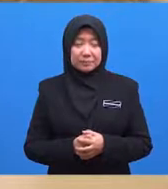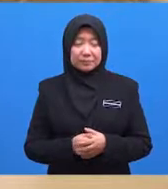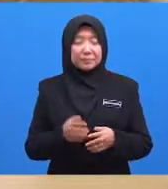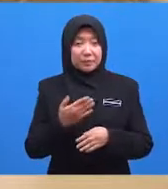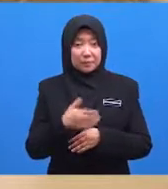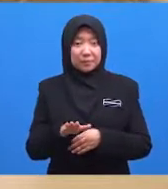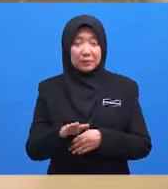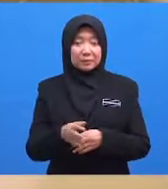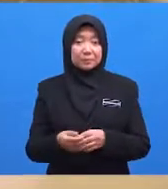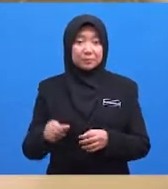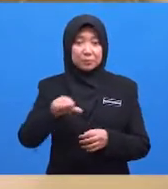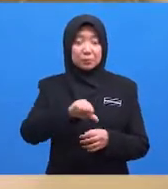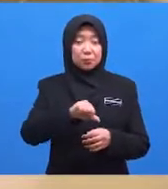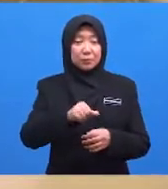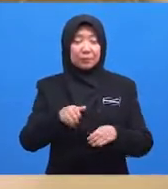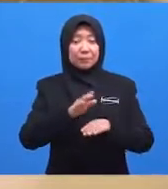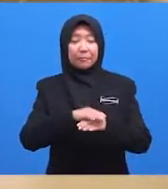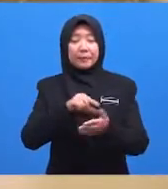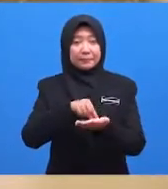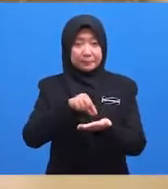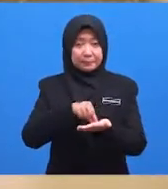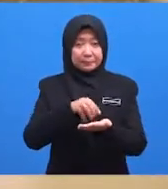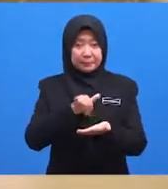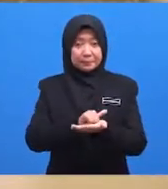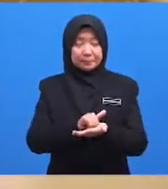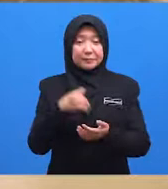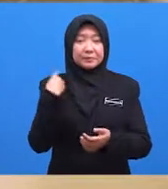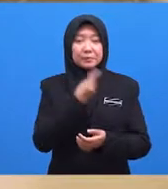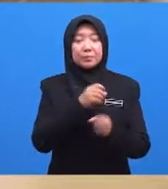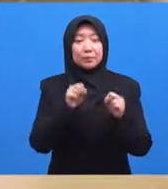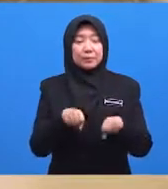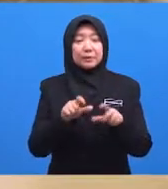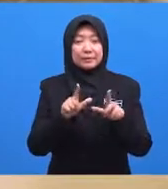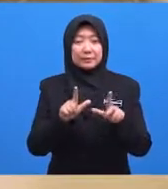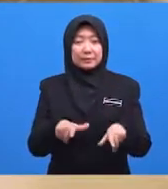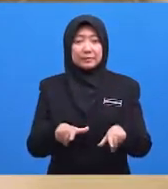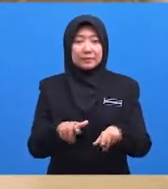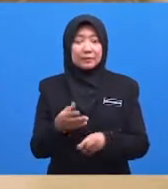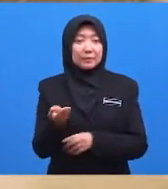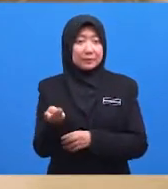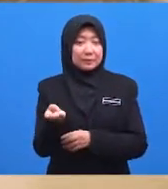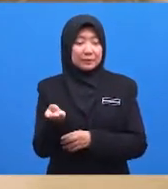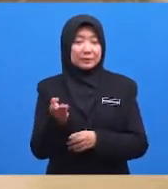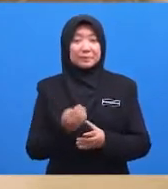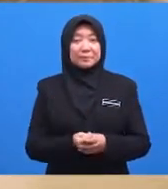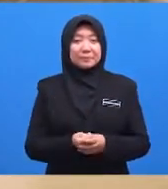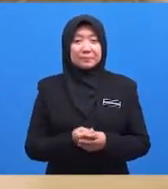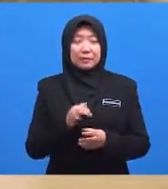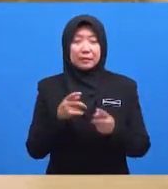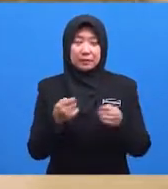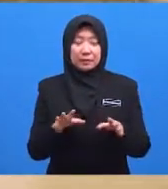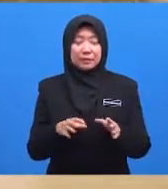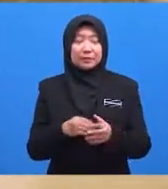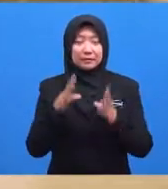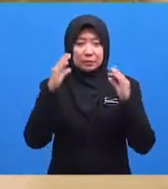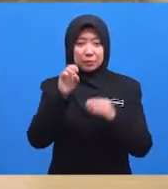Selepas tuang sos di atas ayam panggang madu ni, kita bolehlah meletakkan bijan yang telah cikgu